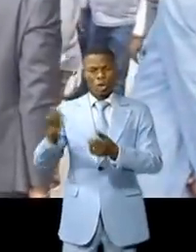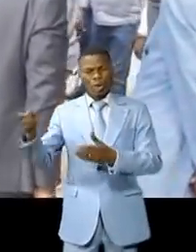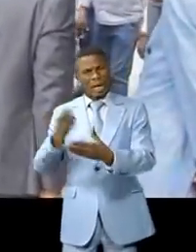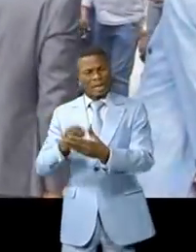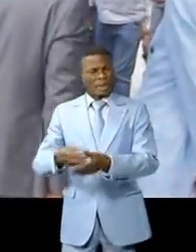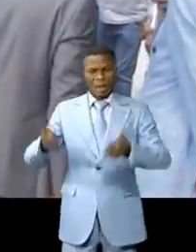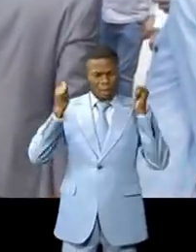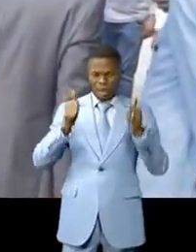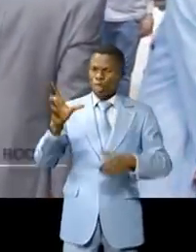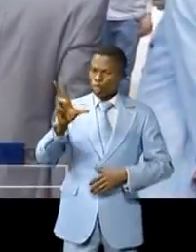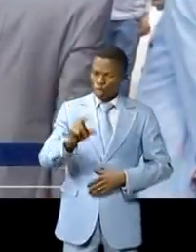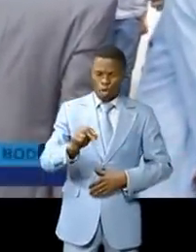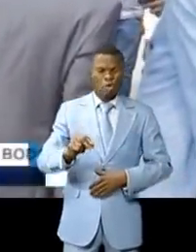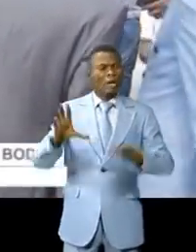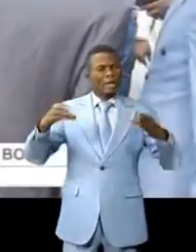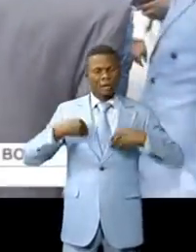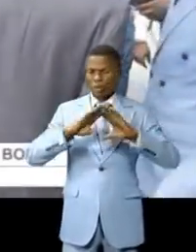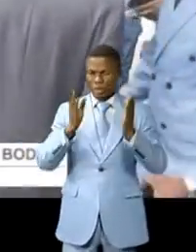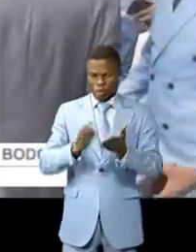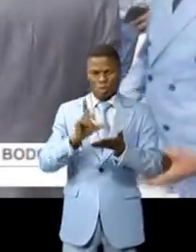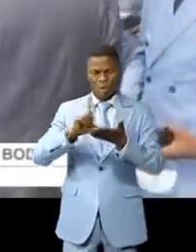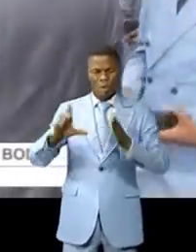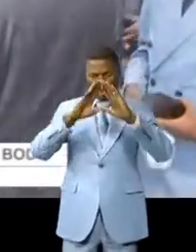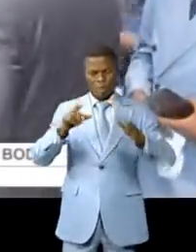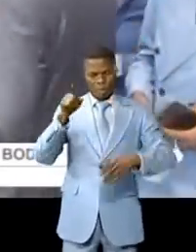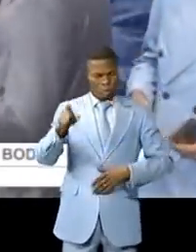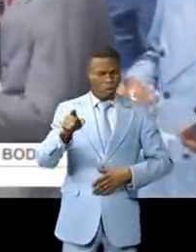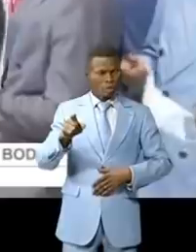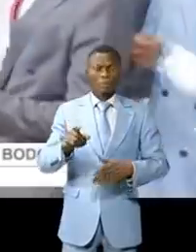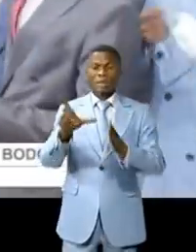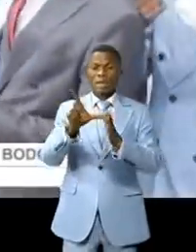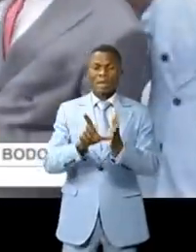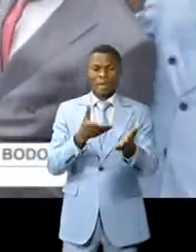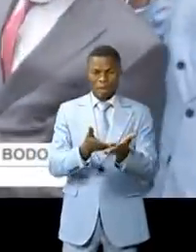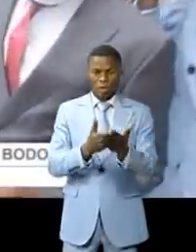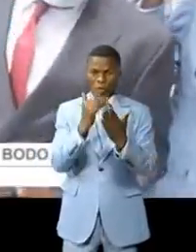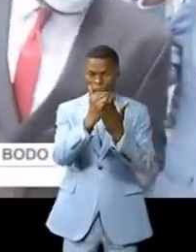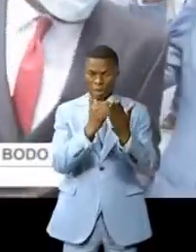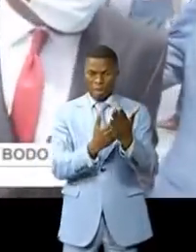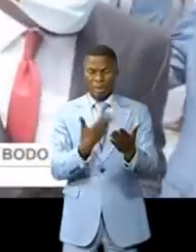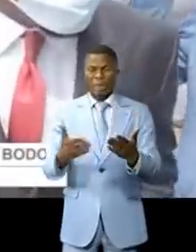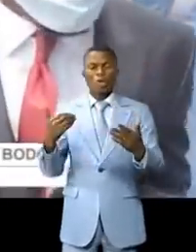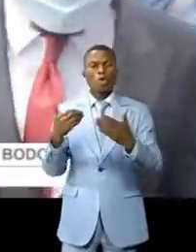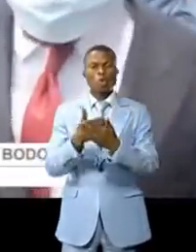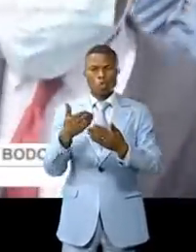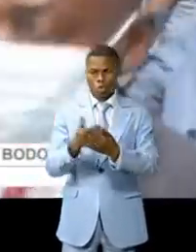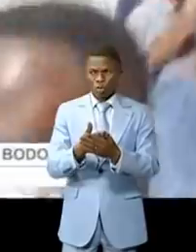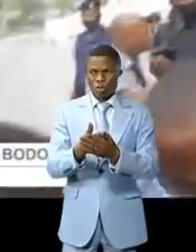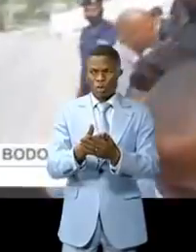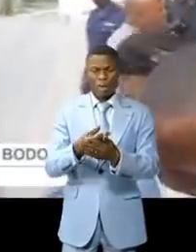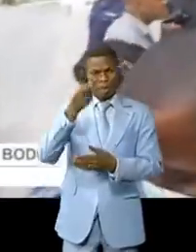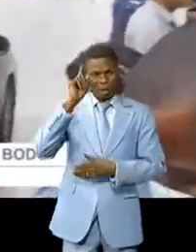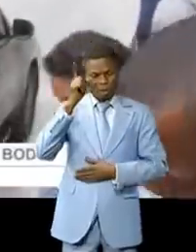handicap ou de ses opinions politiques. Ces dispositions figurent aussi parmi les innovations dont la primeur